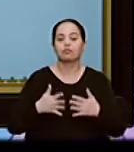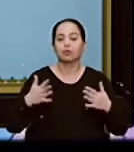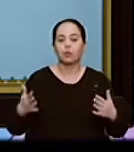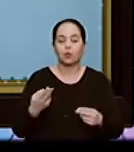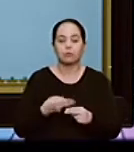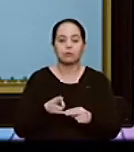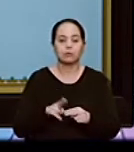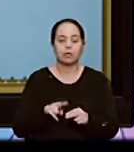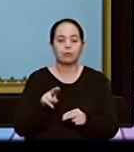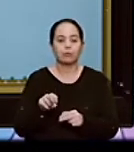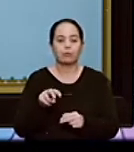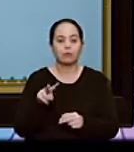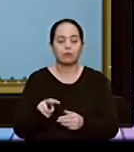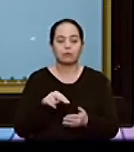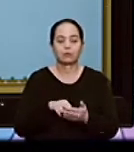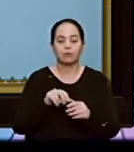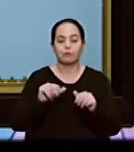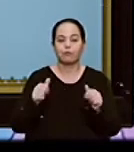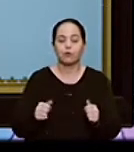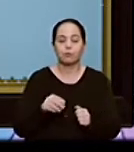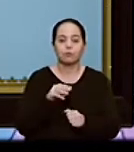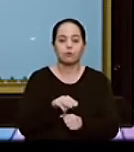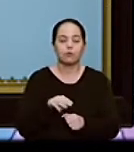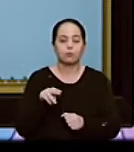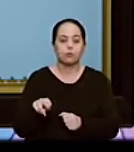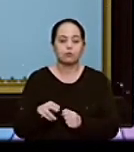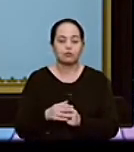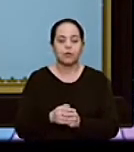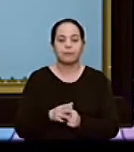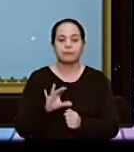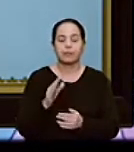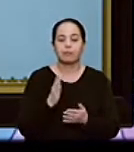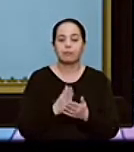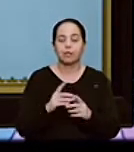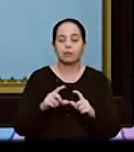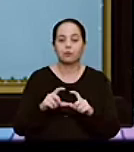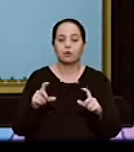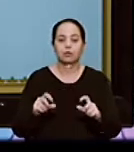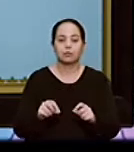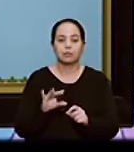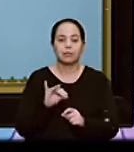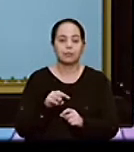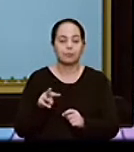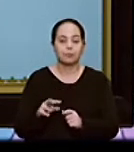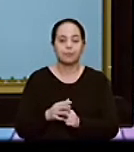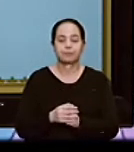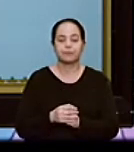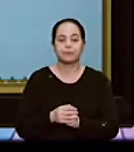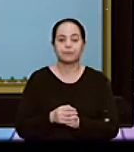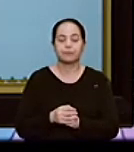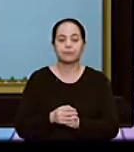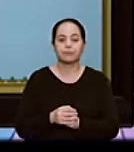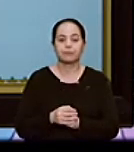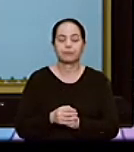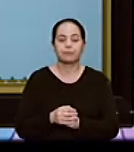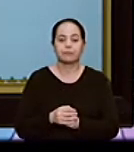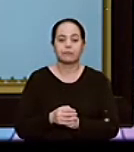широким. Данное прилагательное стоит в форме творительного падежа и имеет окончание «им».